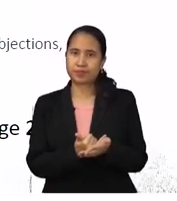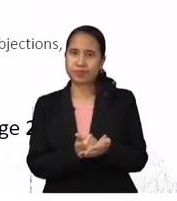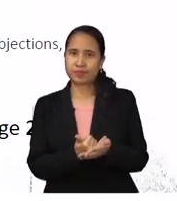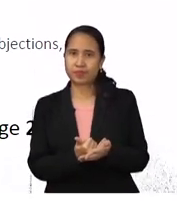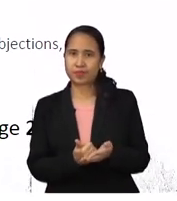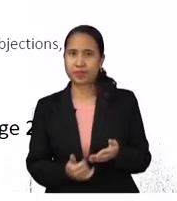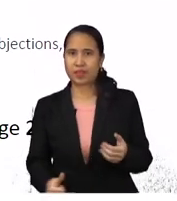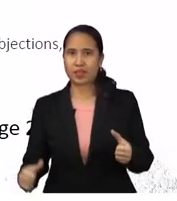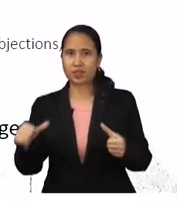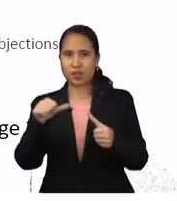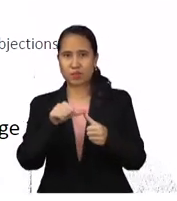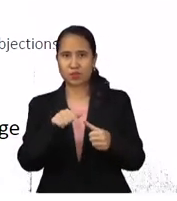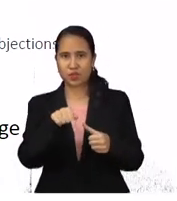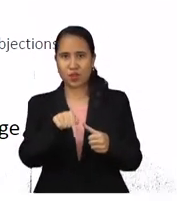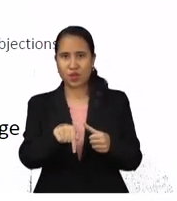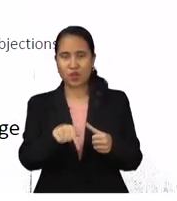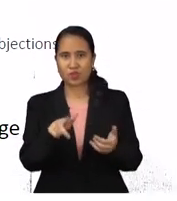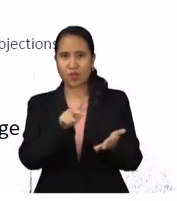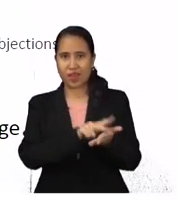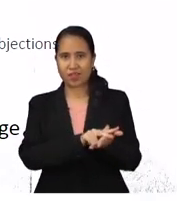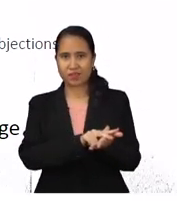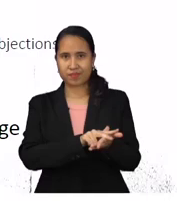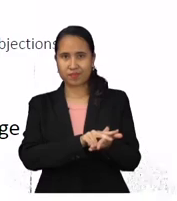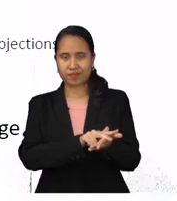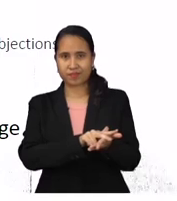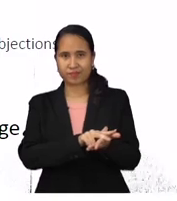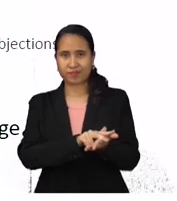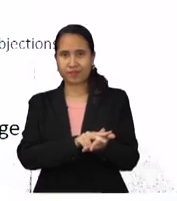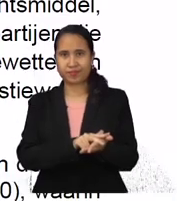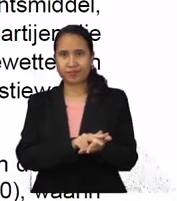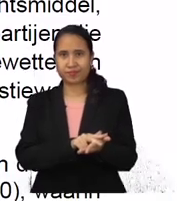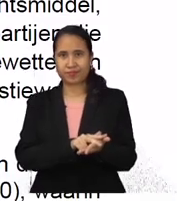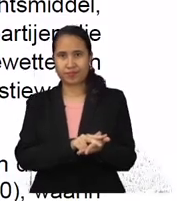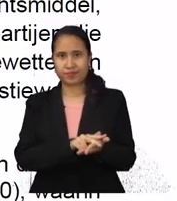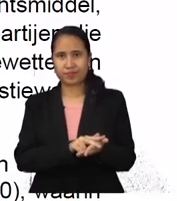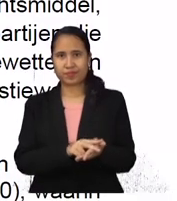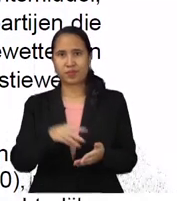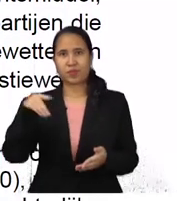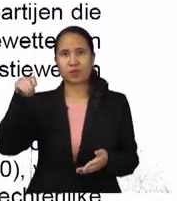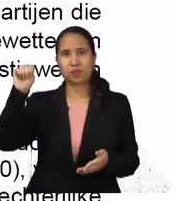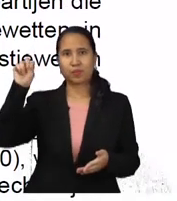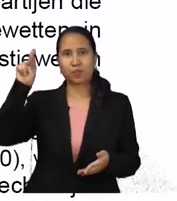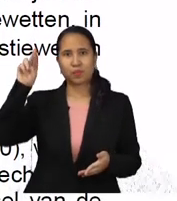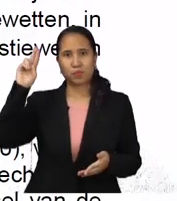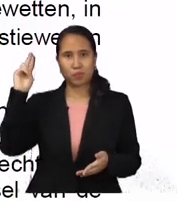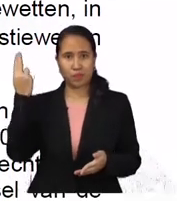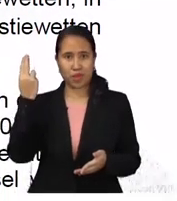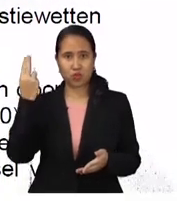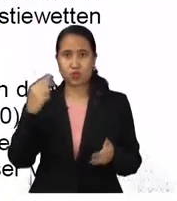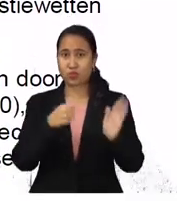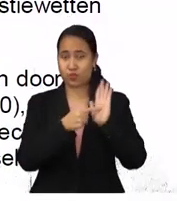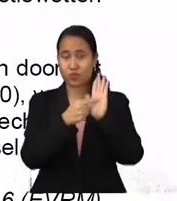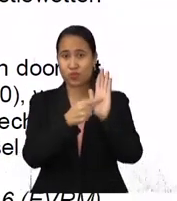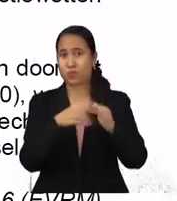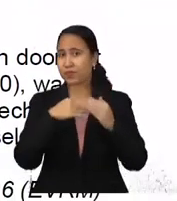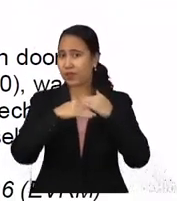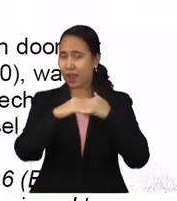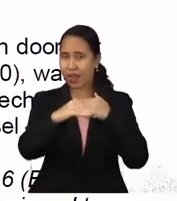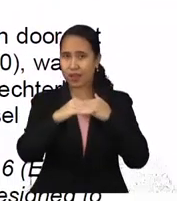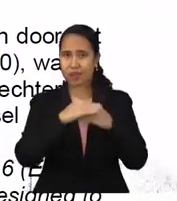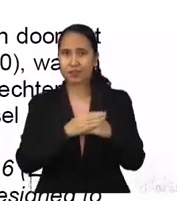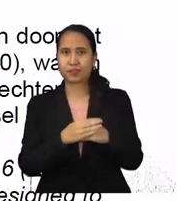are incompatible with the Convention meant that Peru failed to comply with the obligation to